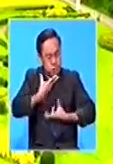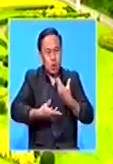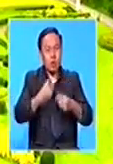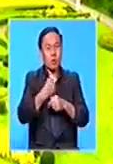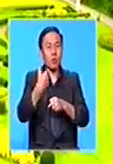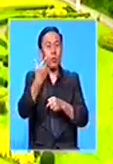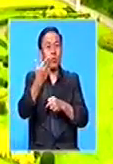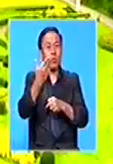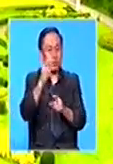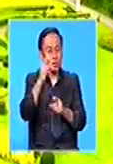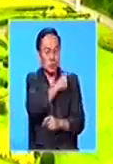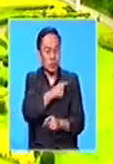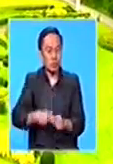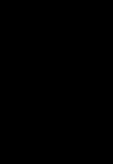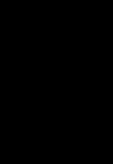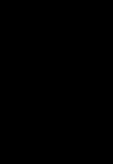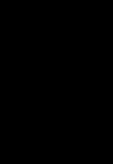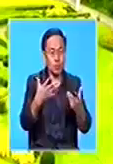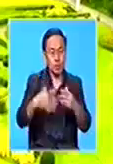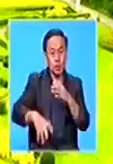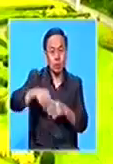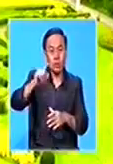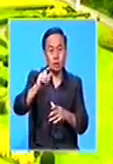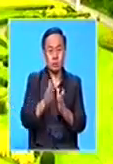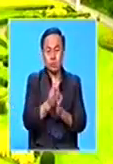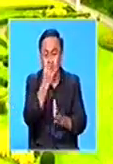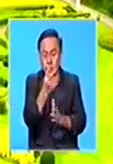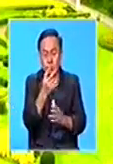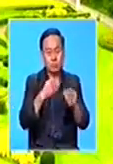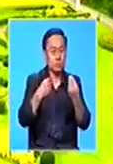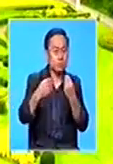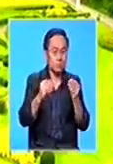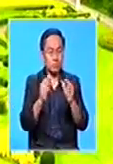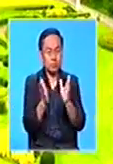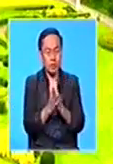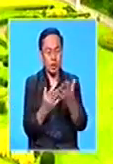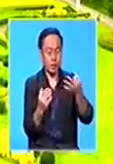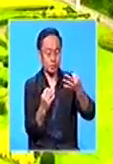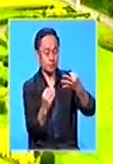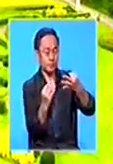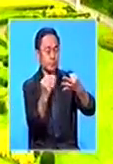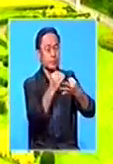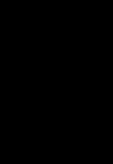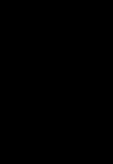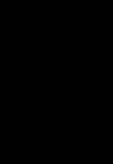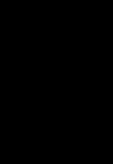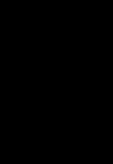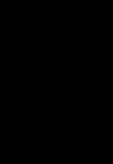ายในที่ของพระบาทหัวนะครับผมเคยกล่าวไปแล้วอันนี้ทำดีบางงานทำไม่ดีตรงกลางตรงปลายมันก็ไปไม่ถึง